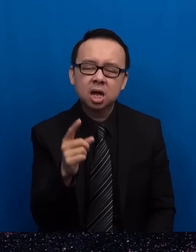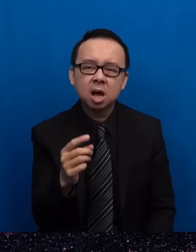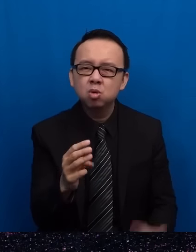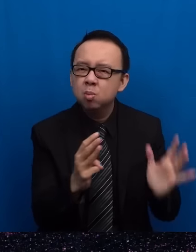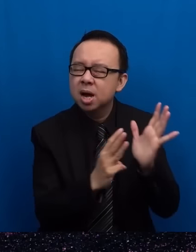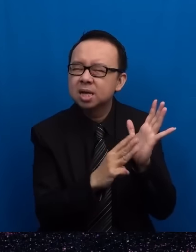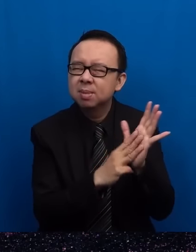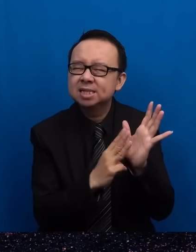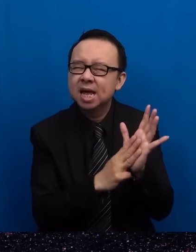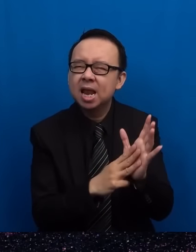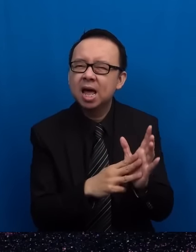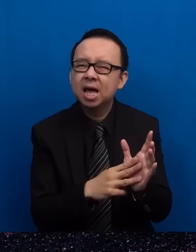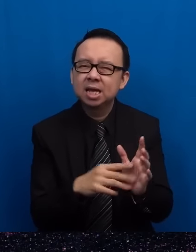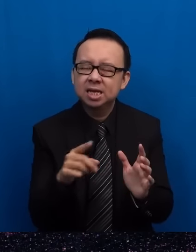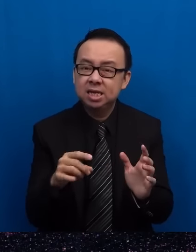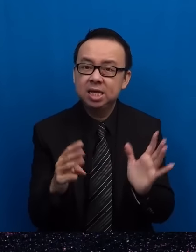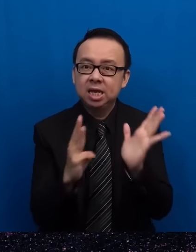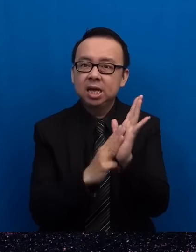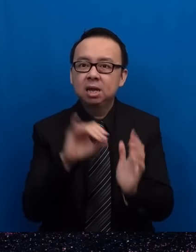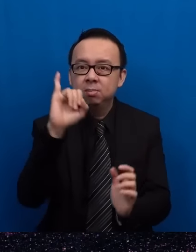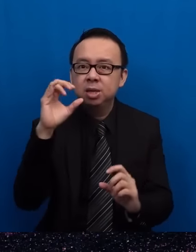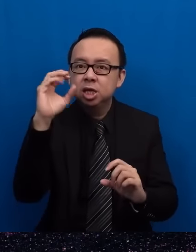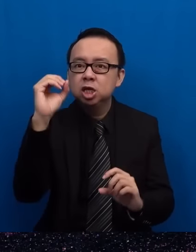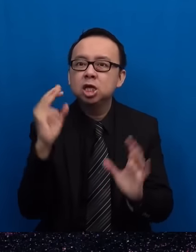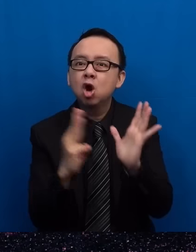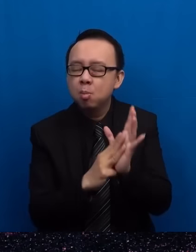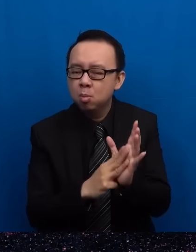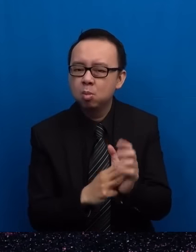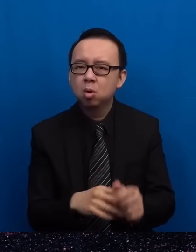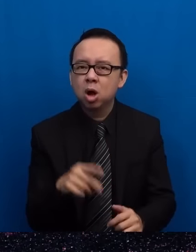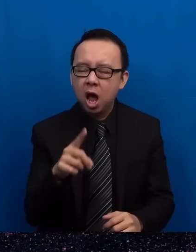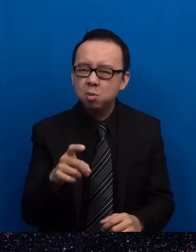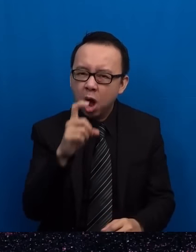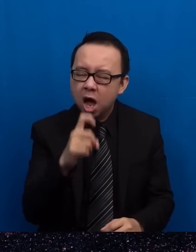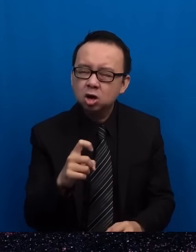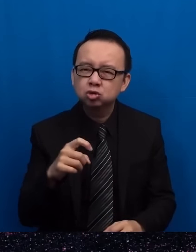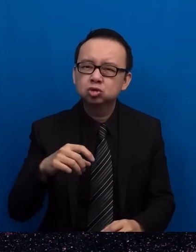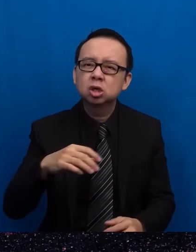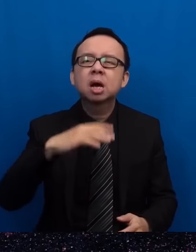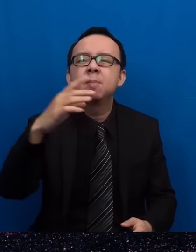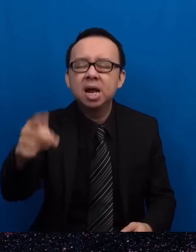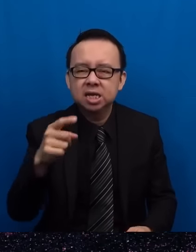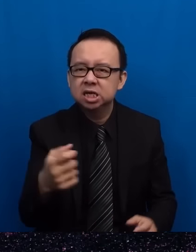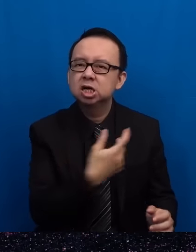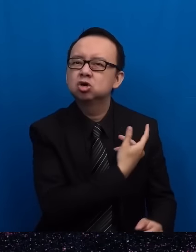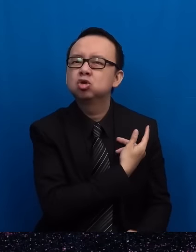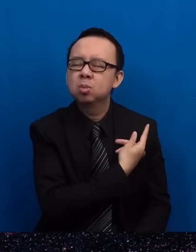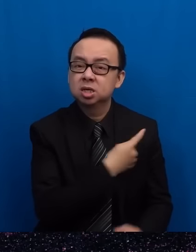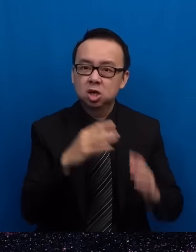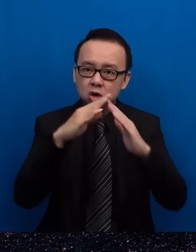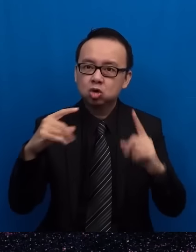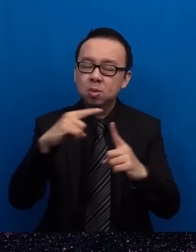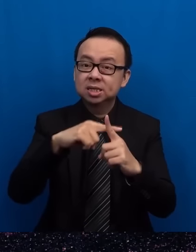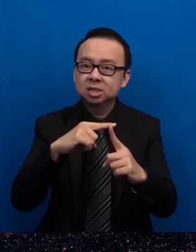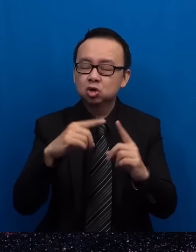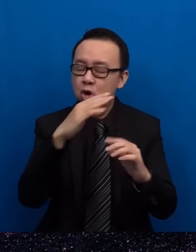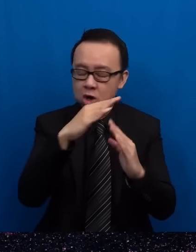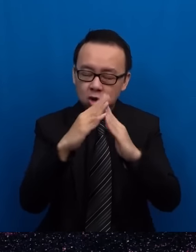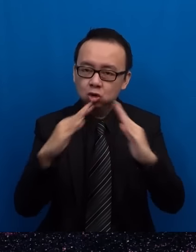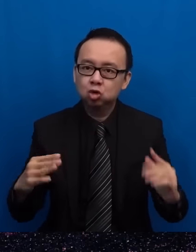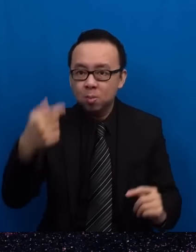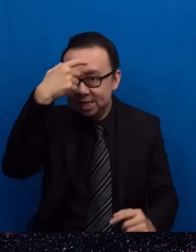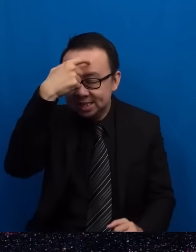masalah di area ini cukup lama dan mium. Anda juga harusnya kembali ke rumah sakit atau ke dokter dan Anda mengalami